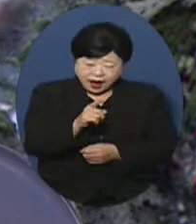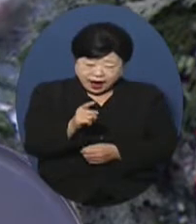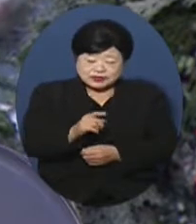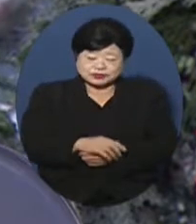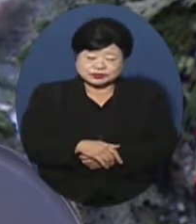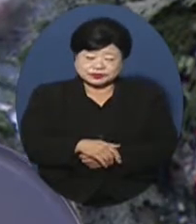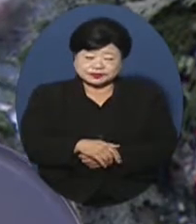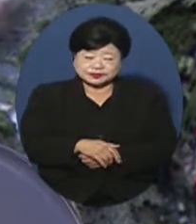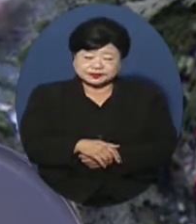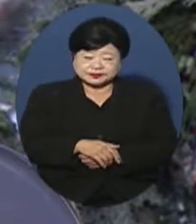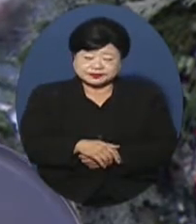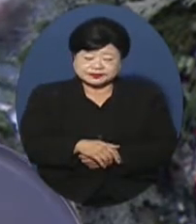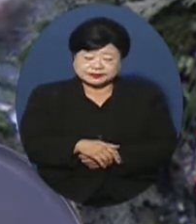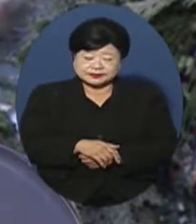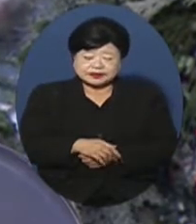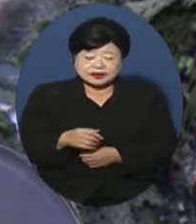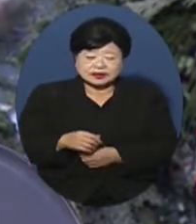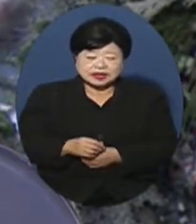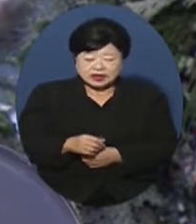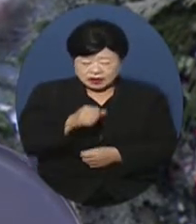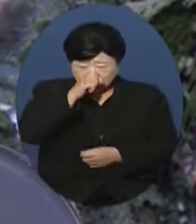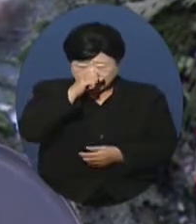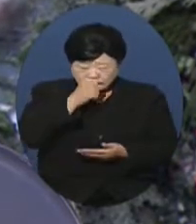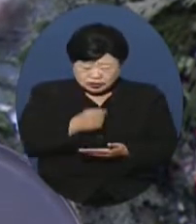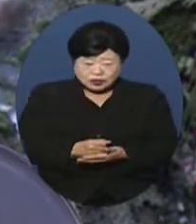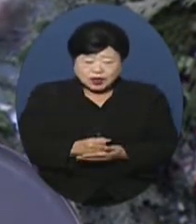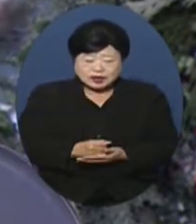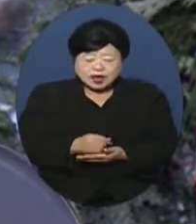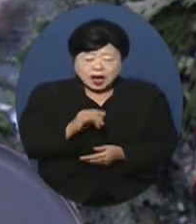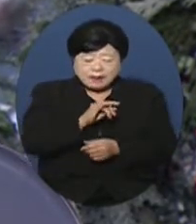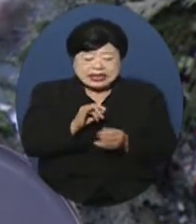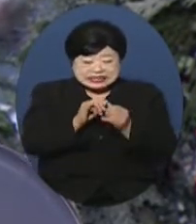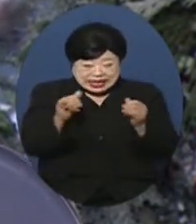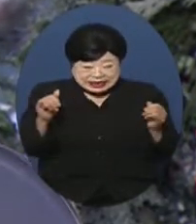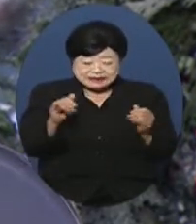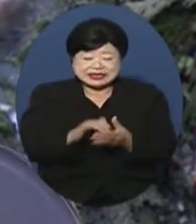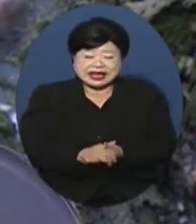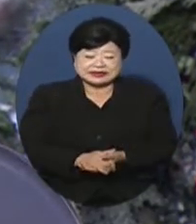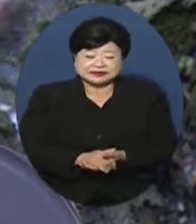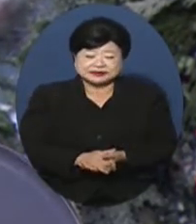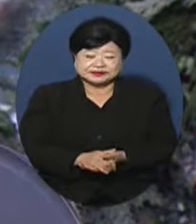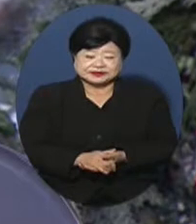2p 냉정한 챙 통한 발생하지 않습니다